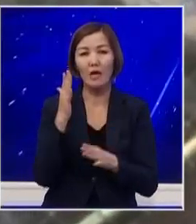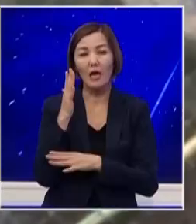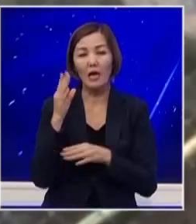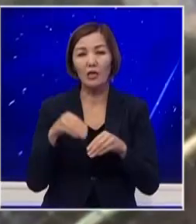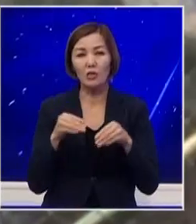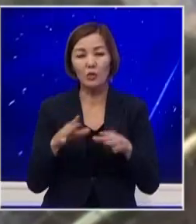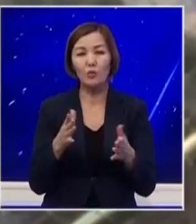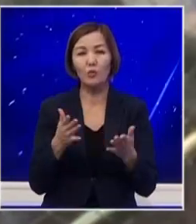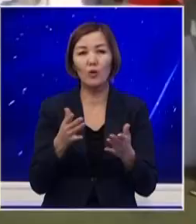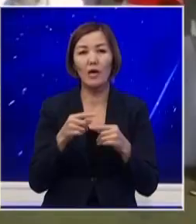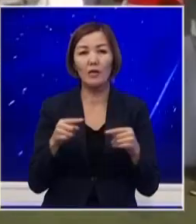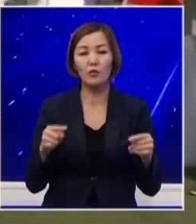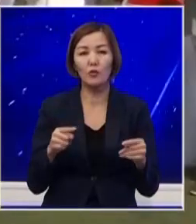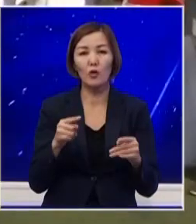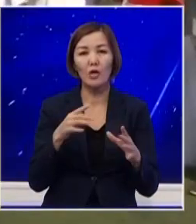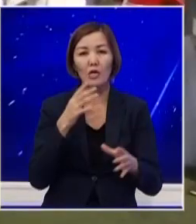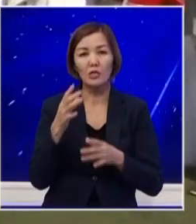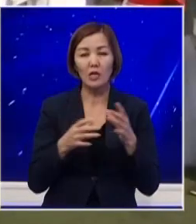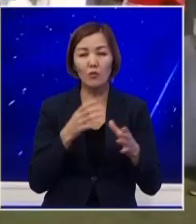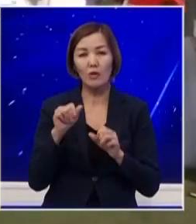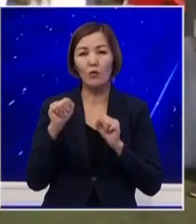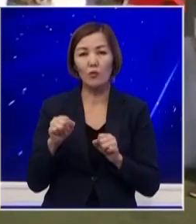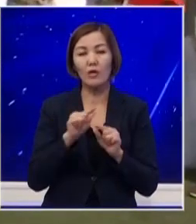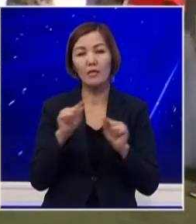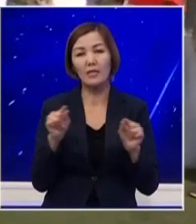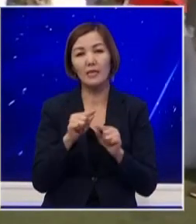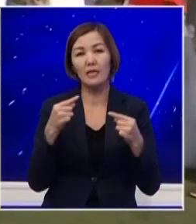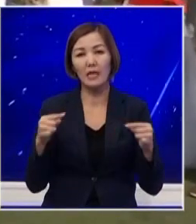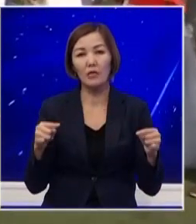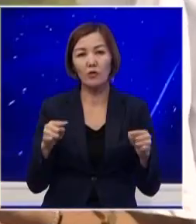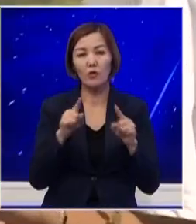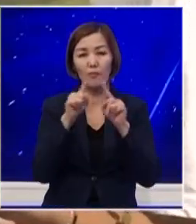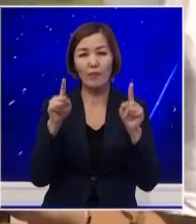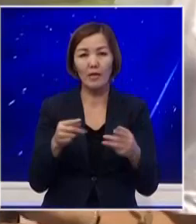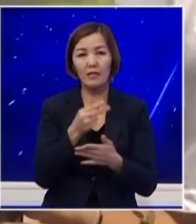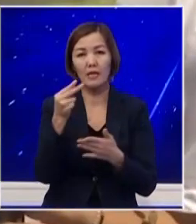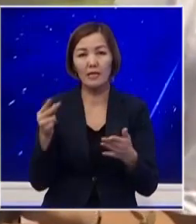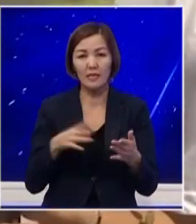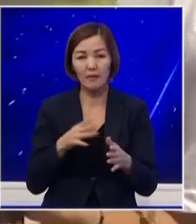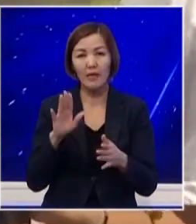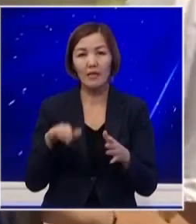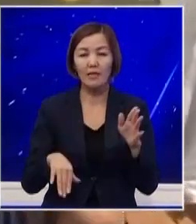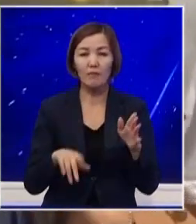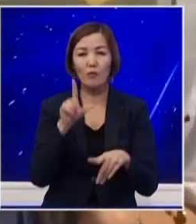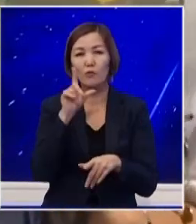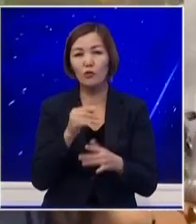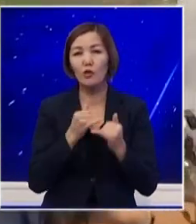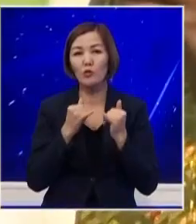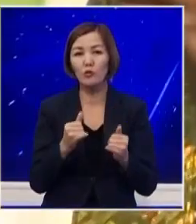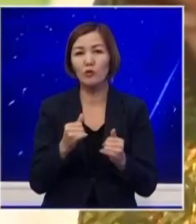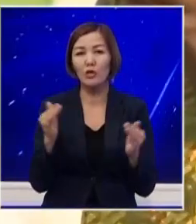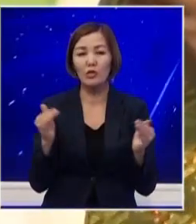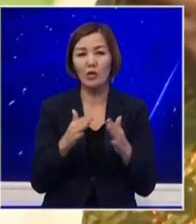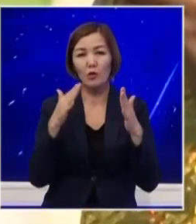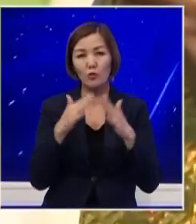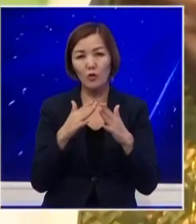орман отырғызу және жануарлар әлемін қорғауды насихаттайтын әр түрлі плакаттар әзірлепті. Кейбірі арнайы құстар үшін өз